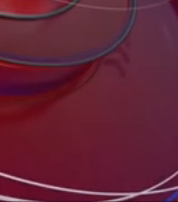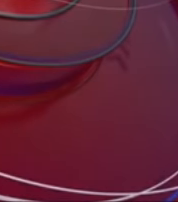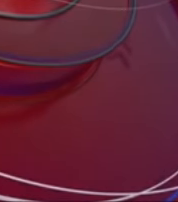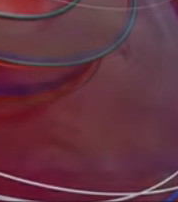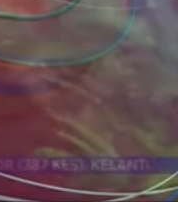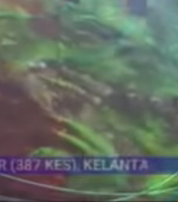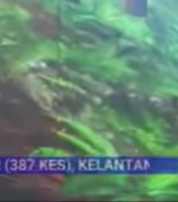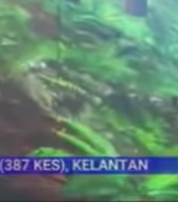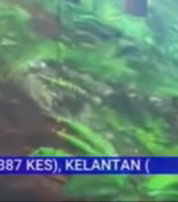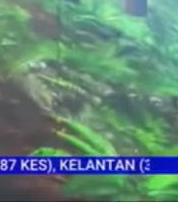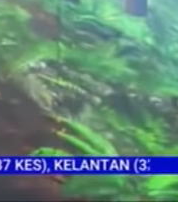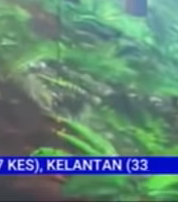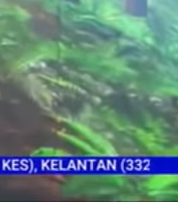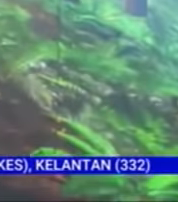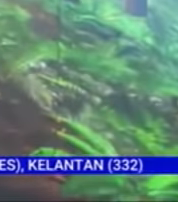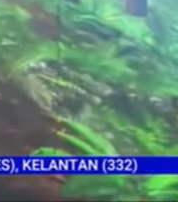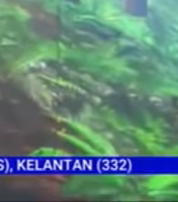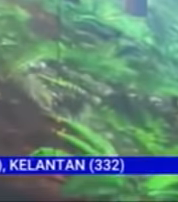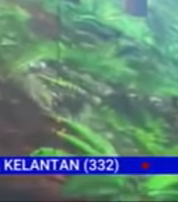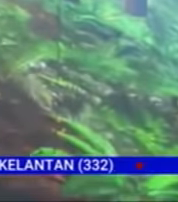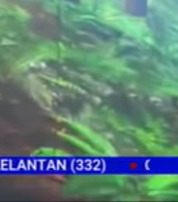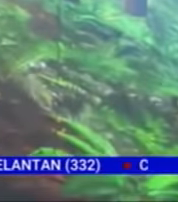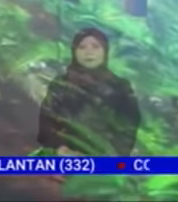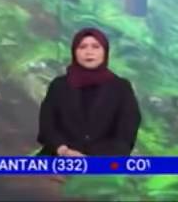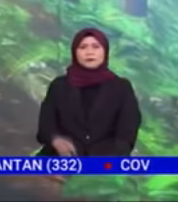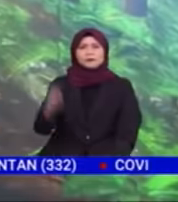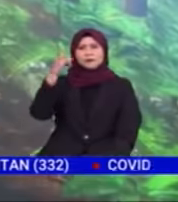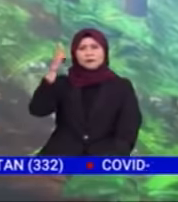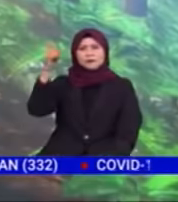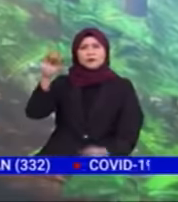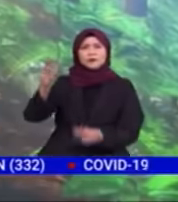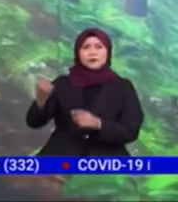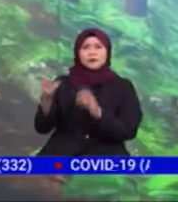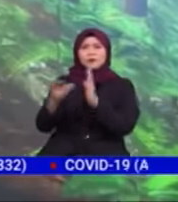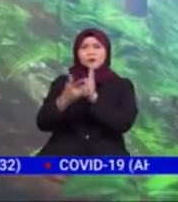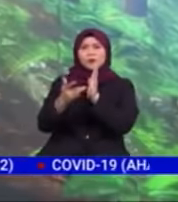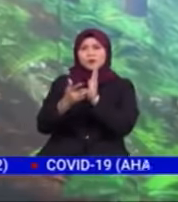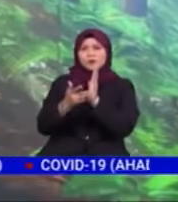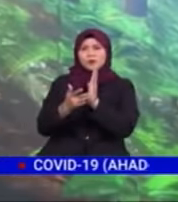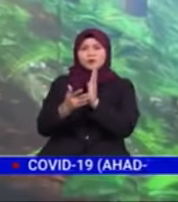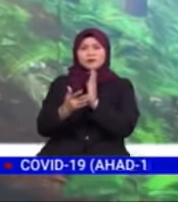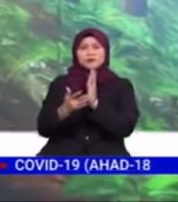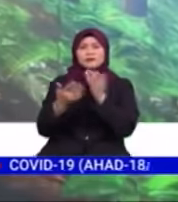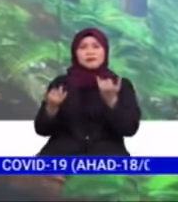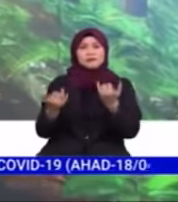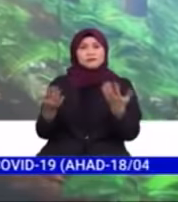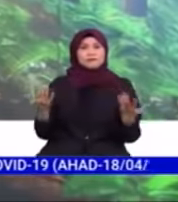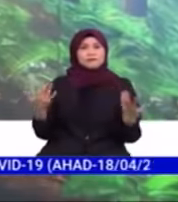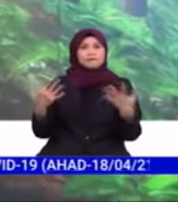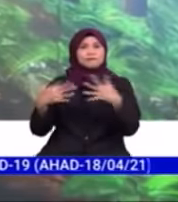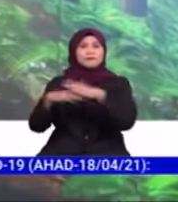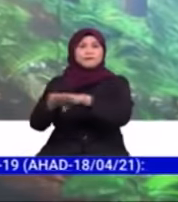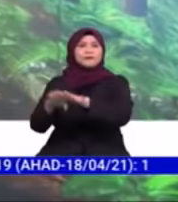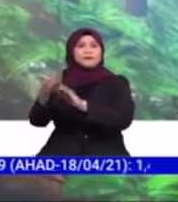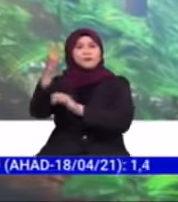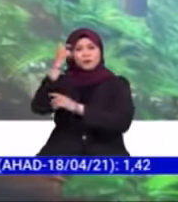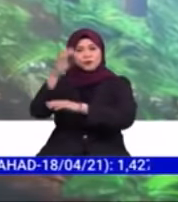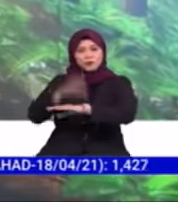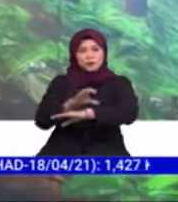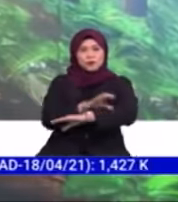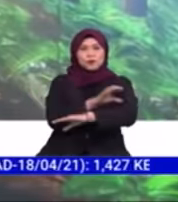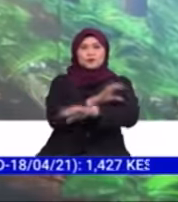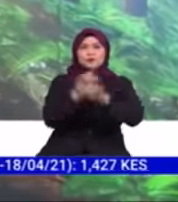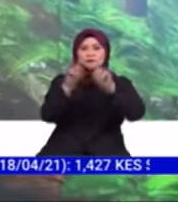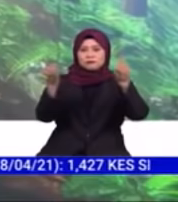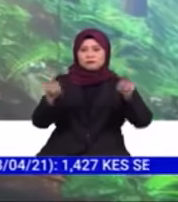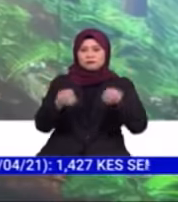my Hai impian jutawan teknologi ilmu smanggal bukan Ninja dengan komputer Semakin